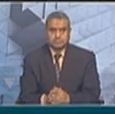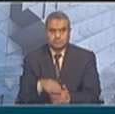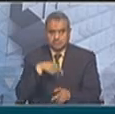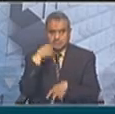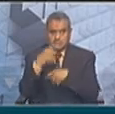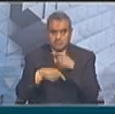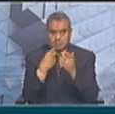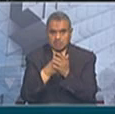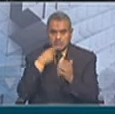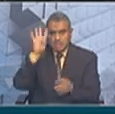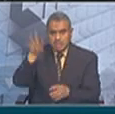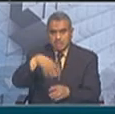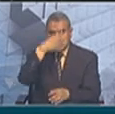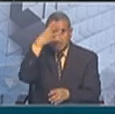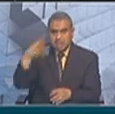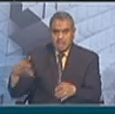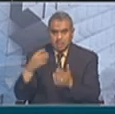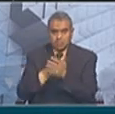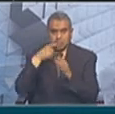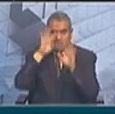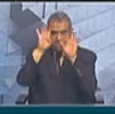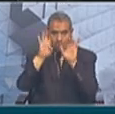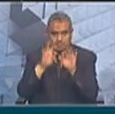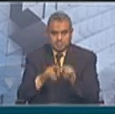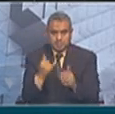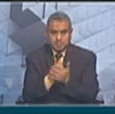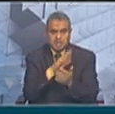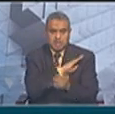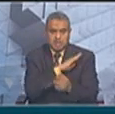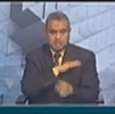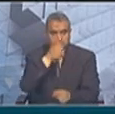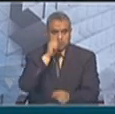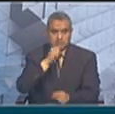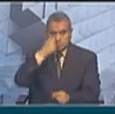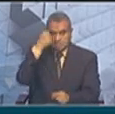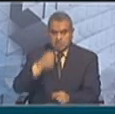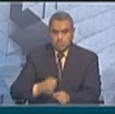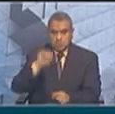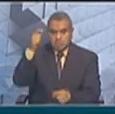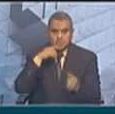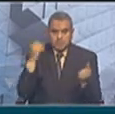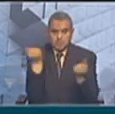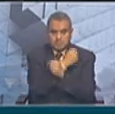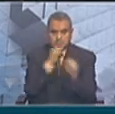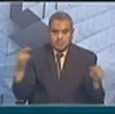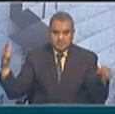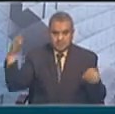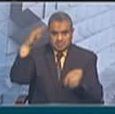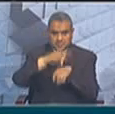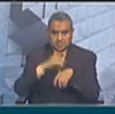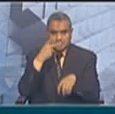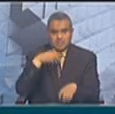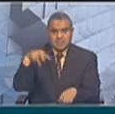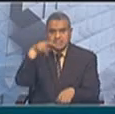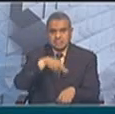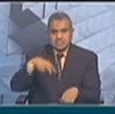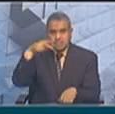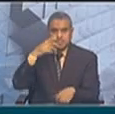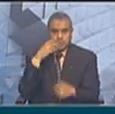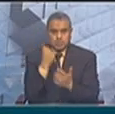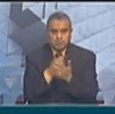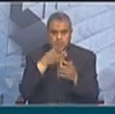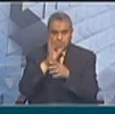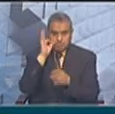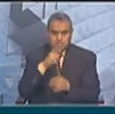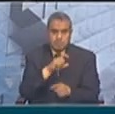وفقا للبيانات الأولية كانت الطائرة العسكرية الأوكرانية التي تحطمت تقل 28 شخصا